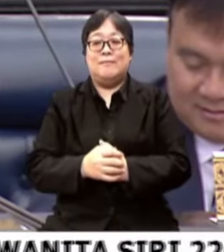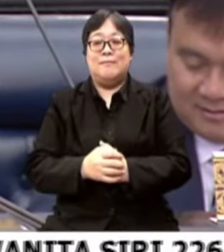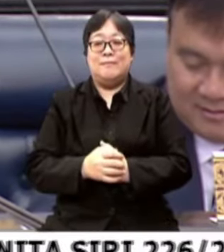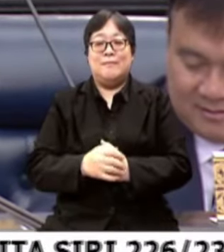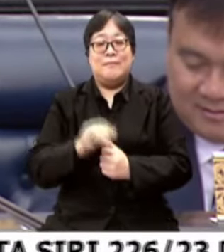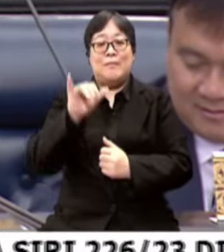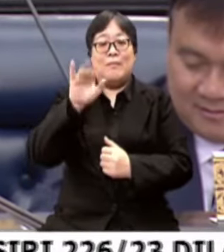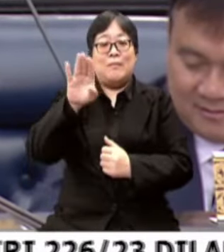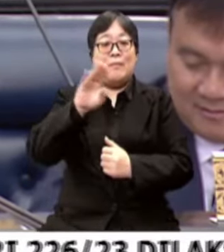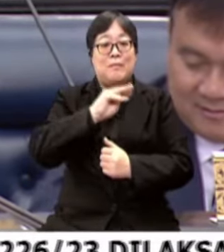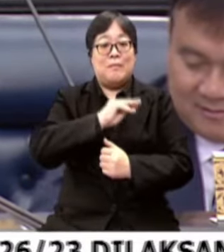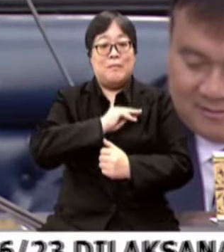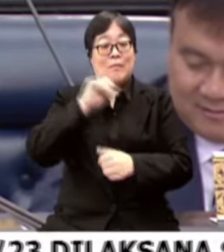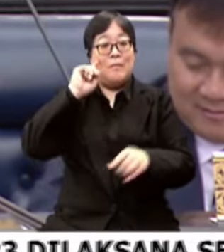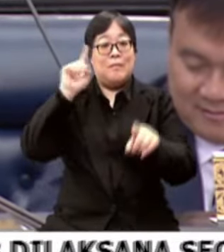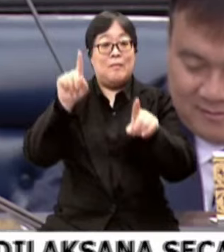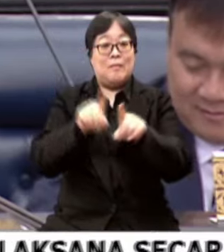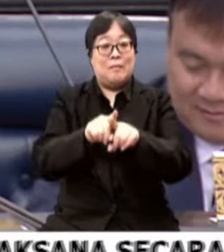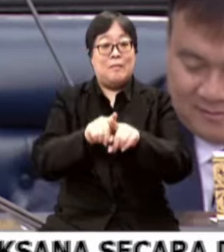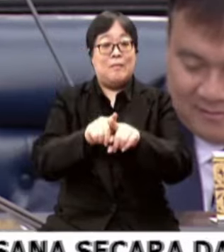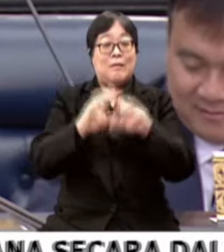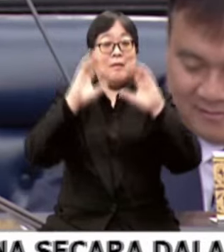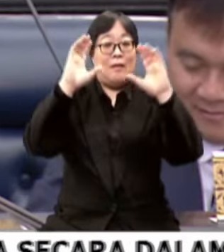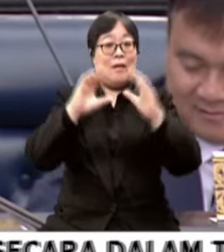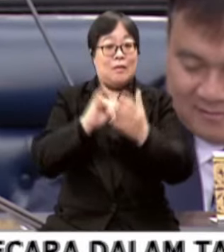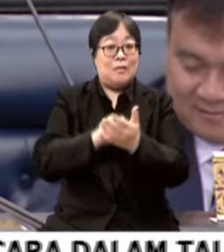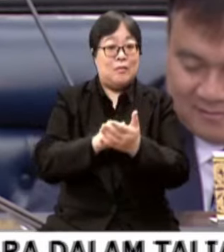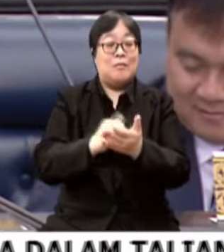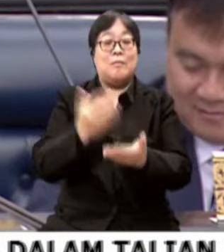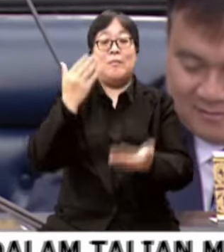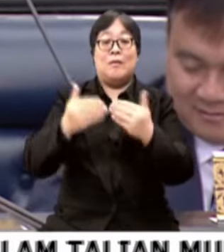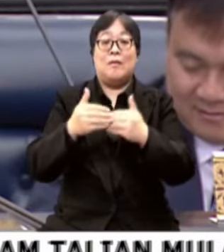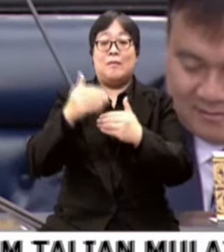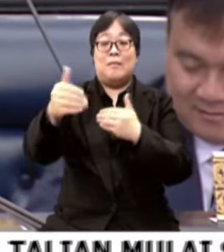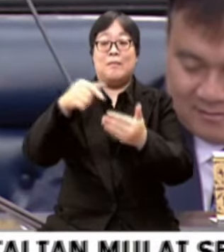webi menteri bersetuju dengan formulir tersebut mungkin